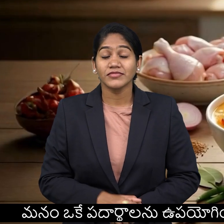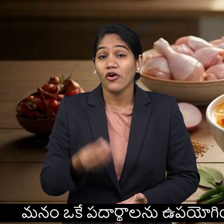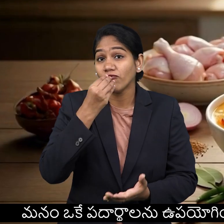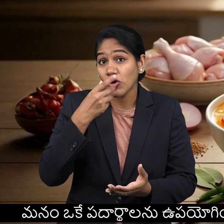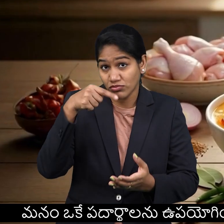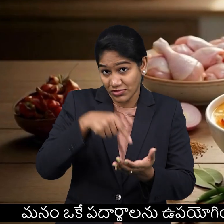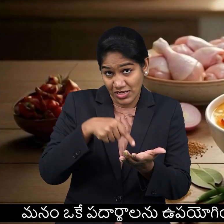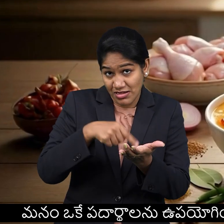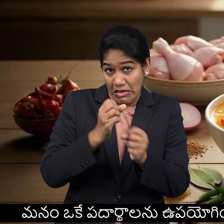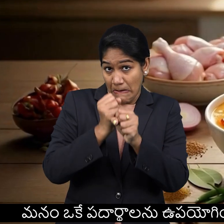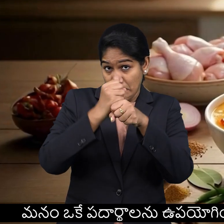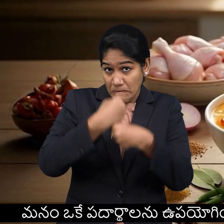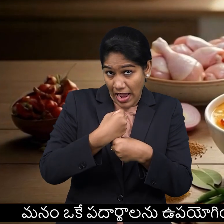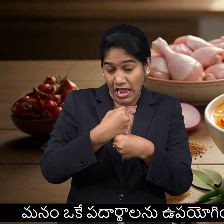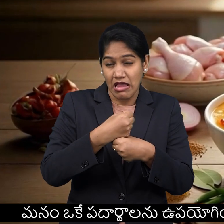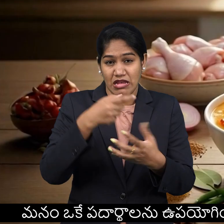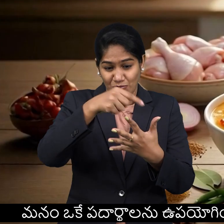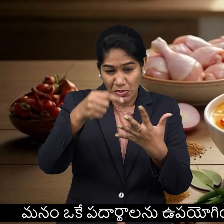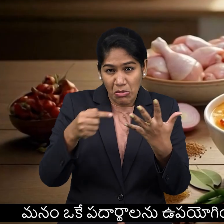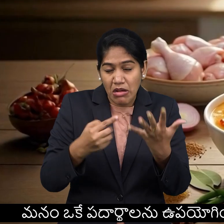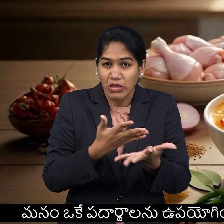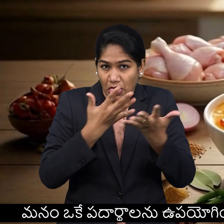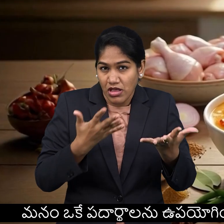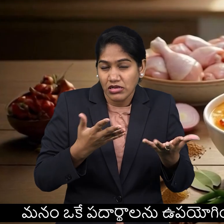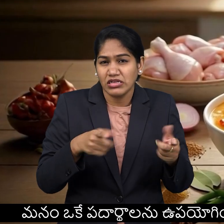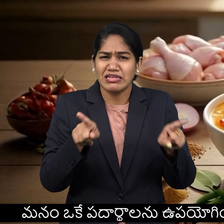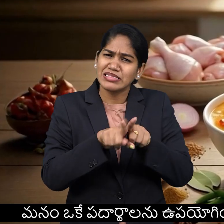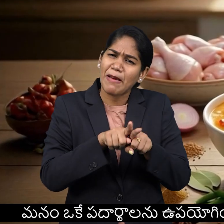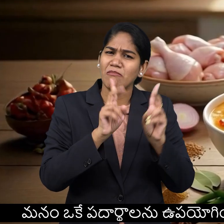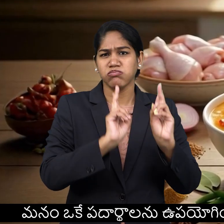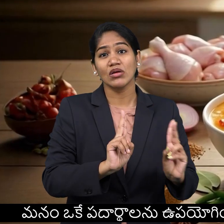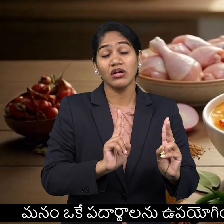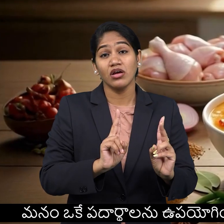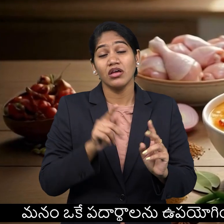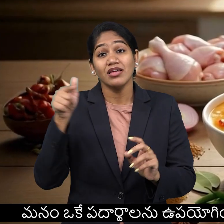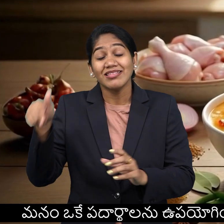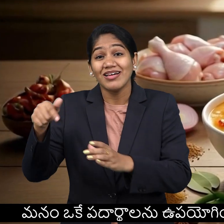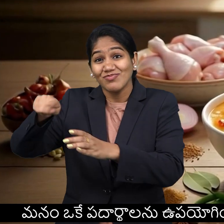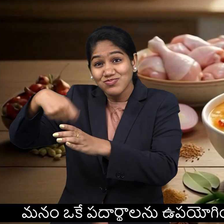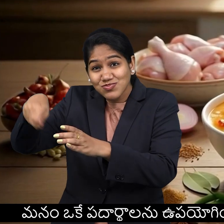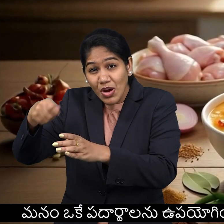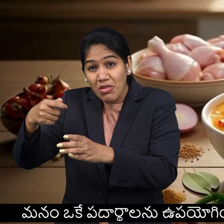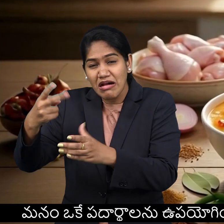మనం ఒకే పదార్థాలను ఉపయోగించి వేర్వేరు వంటకాలను తయారు చేయవచ్చు.